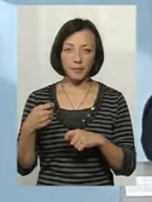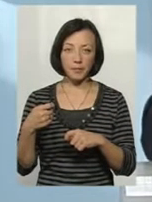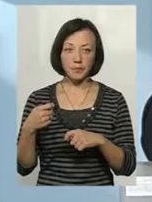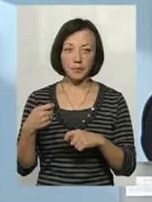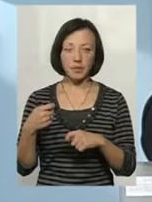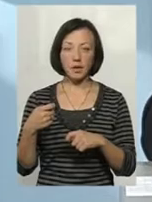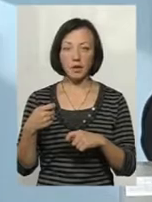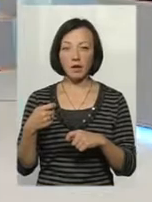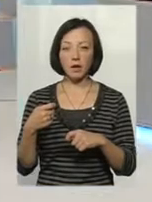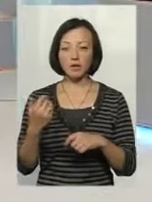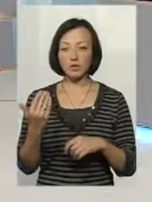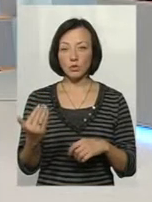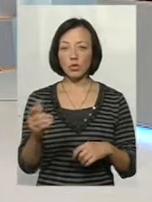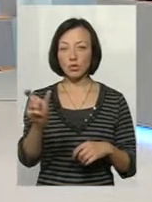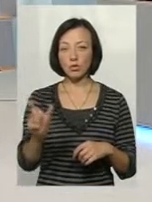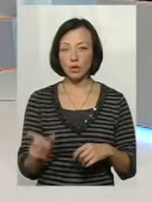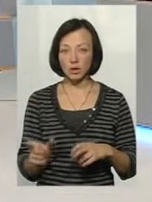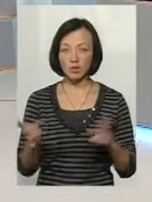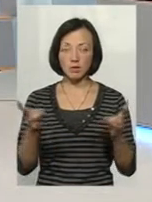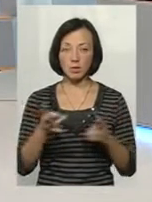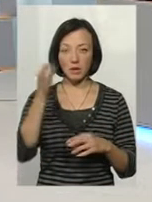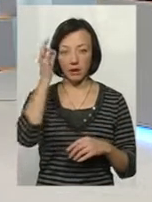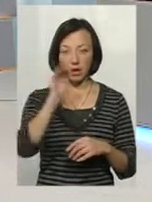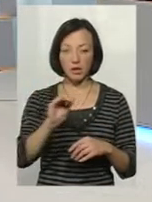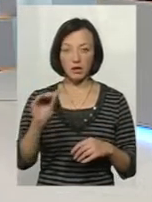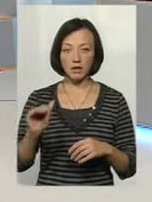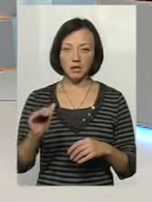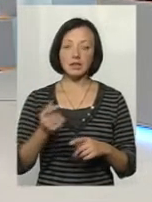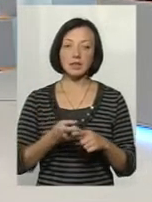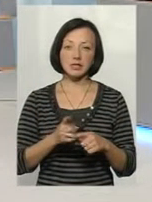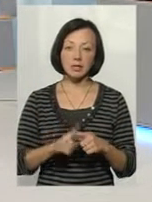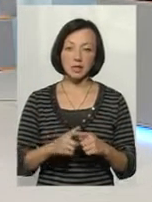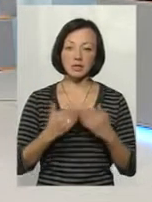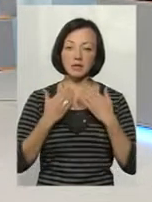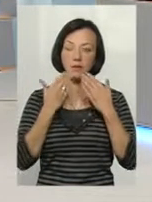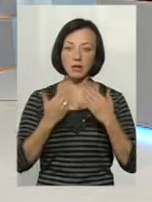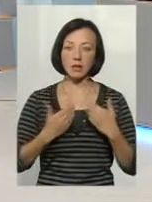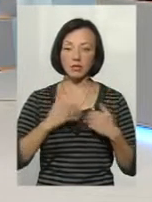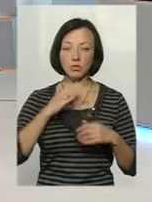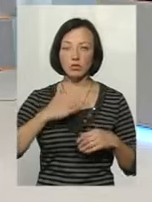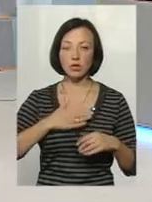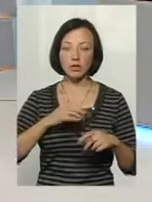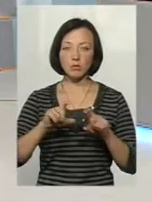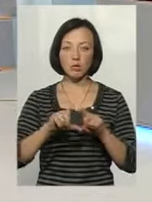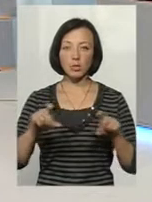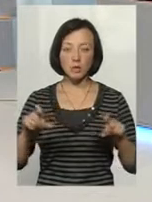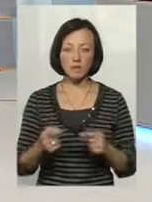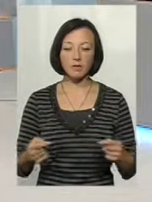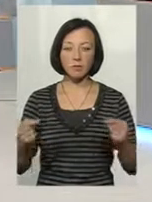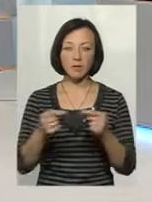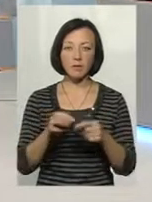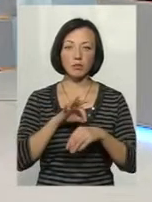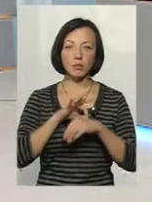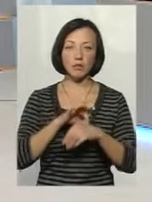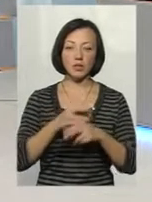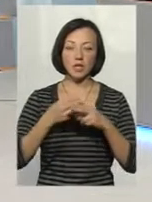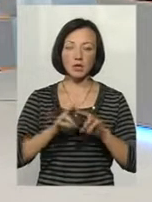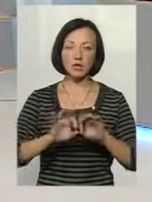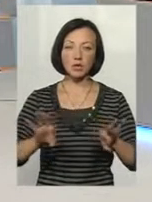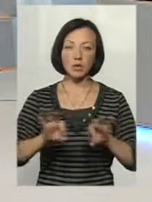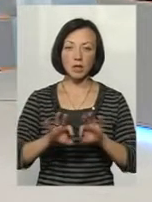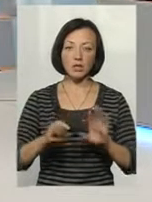сторони абоненту, тобто їм потрібно нагадати інструктаж. Це звертаються до наших підрозділів, відповідно їм проводиться інструктаж